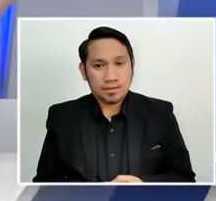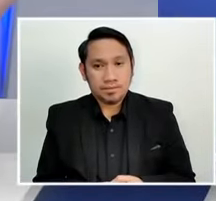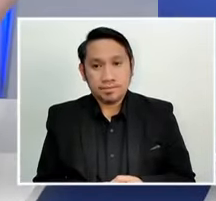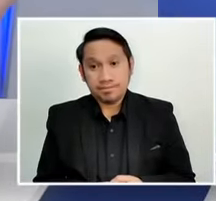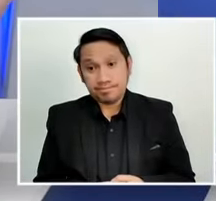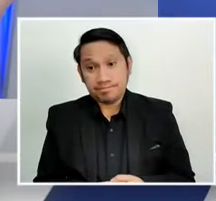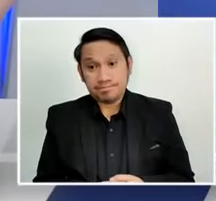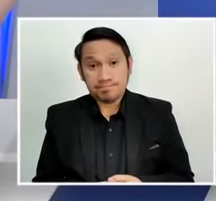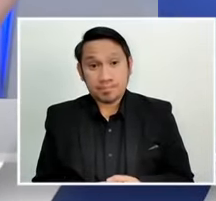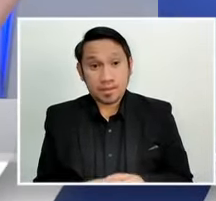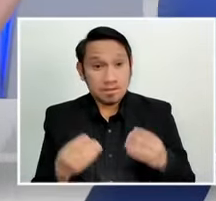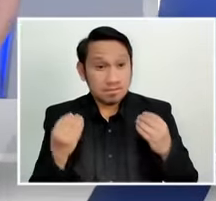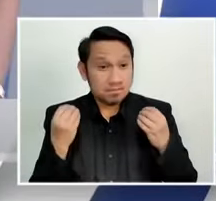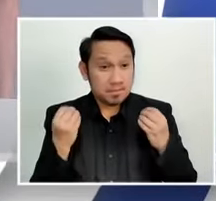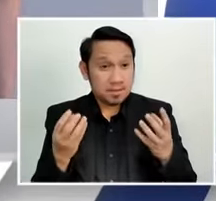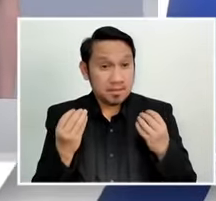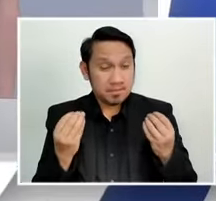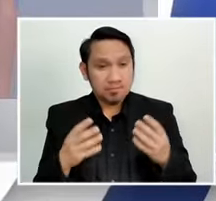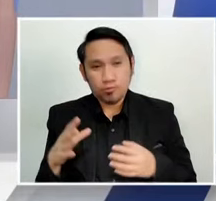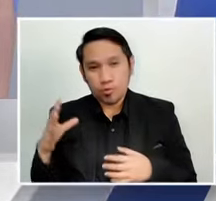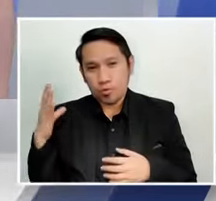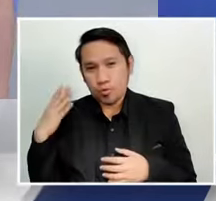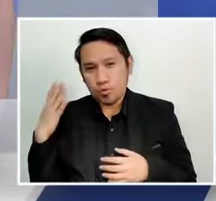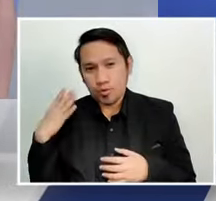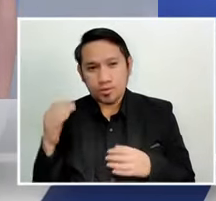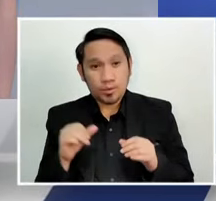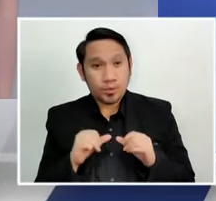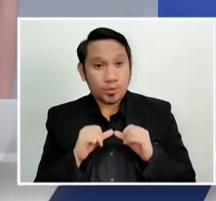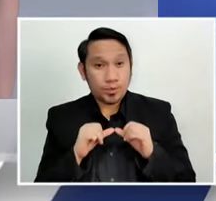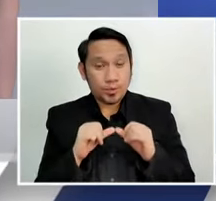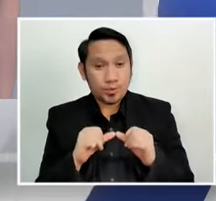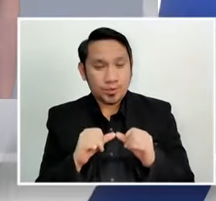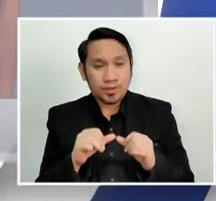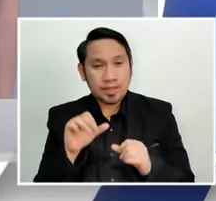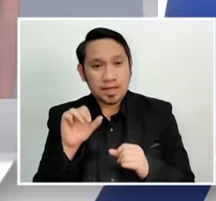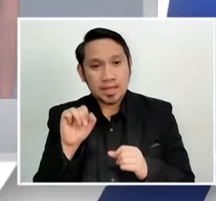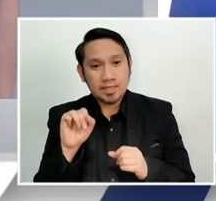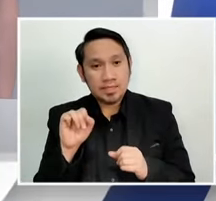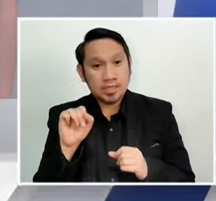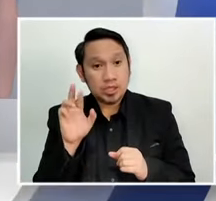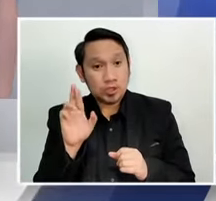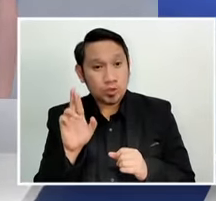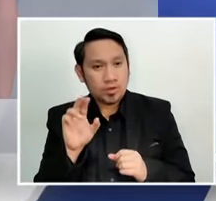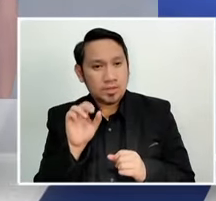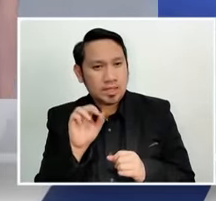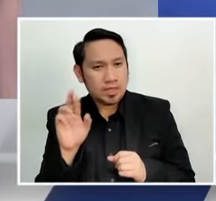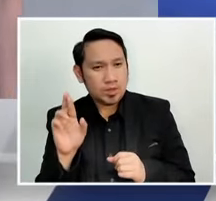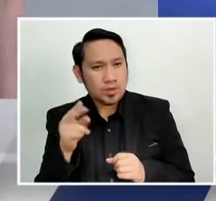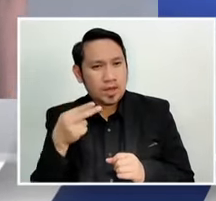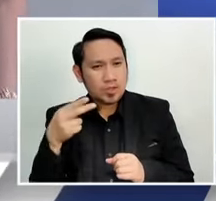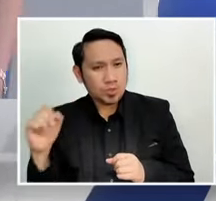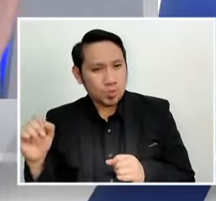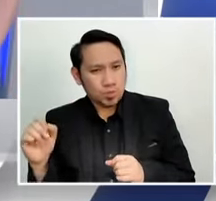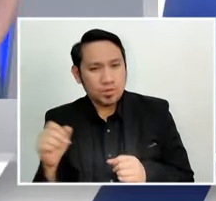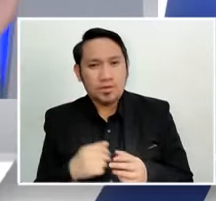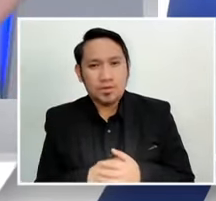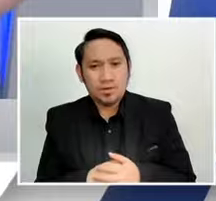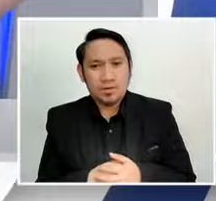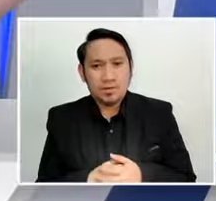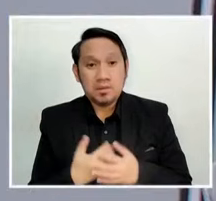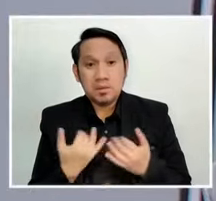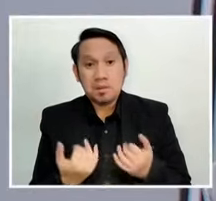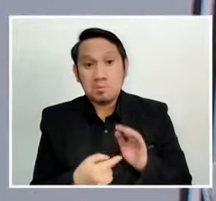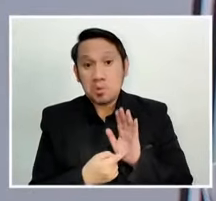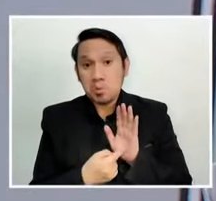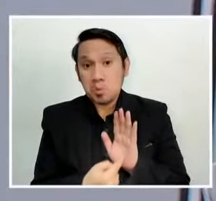Gretchen, marami na ang nag-aabang sa pagpapatuloy ng senior high. Ano ang update sa serye? Ati B, ipinasilip sa